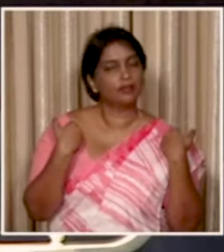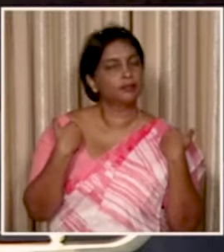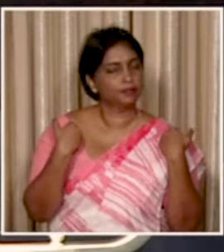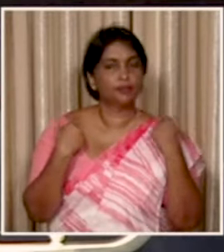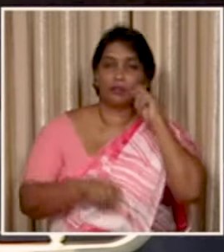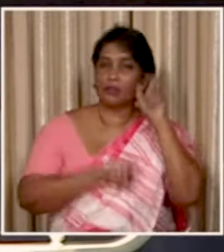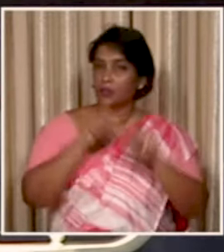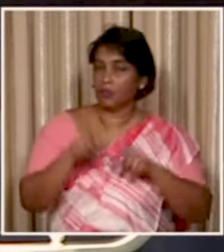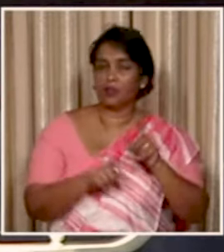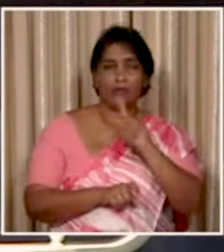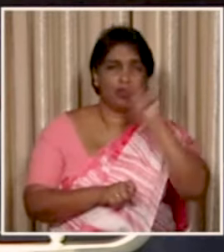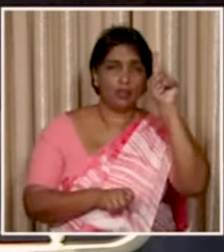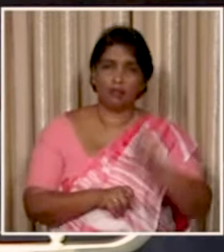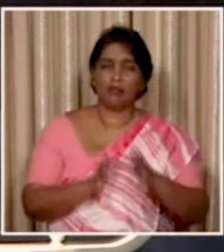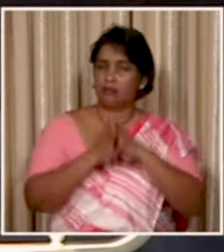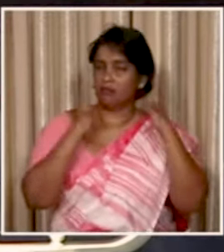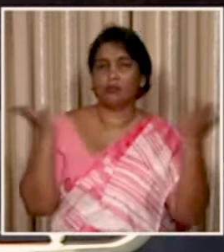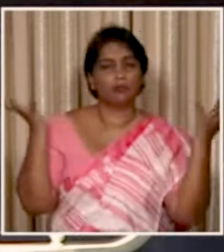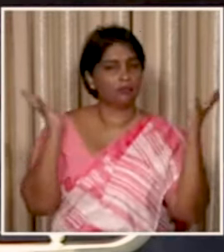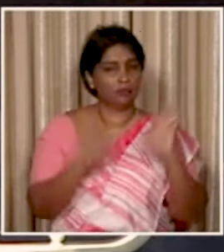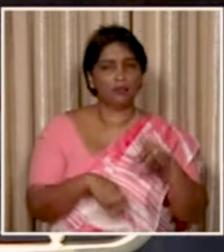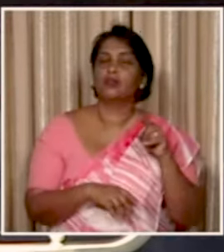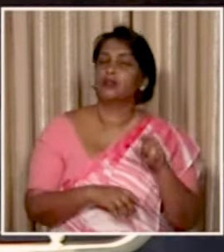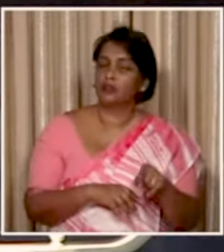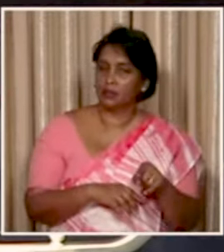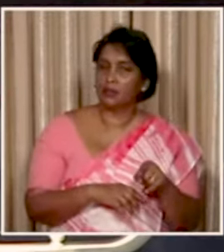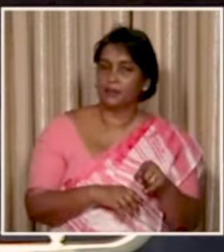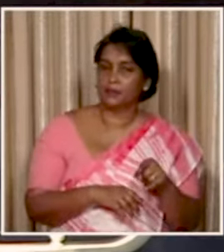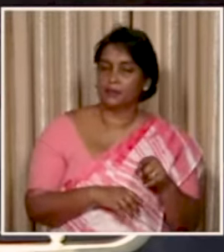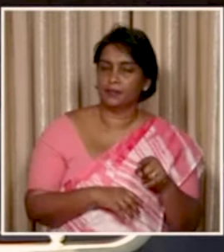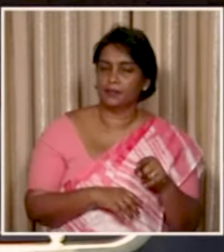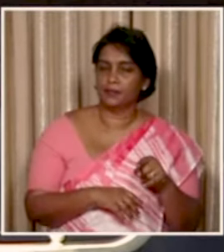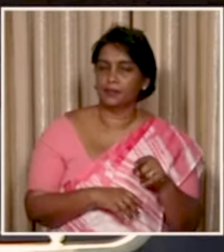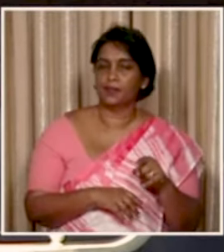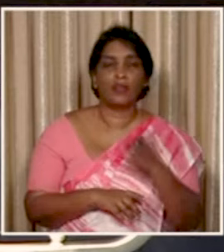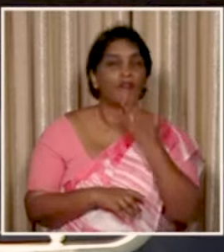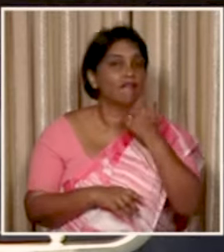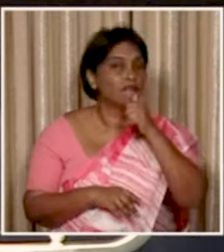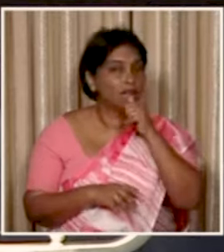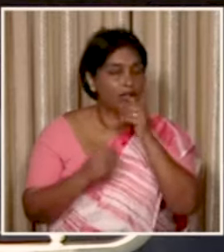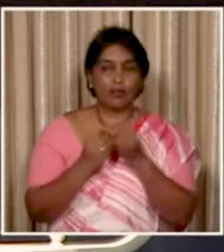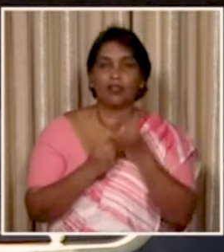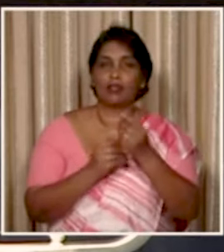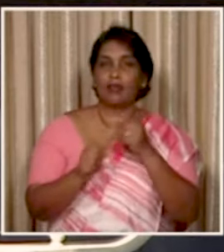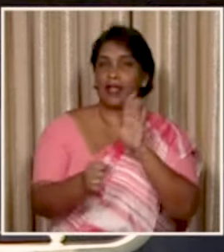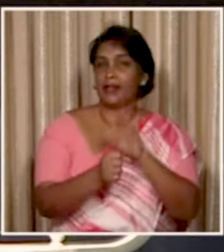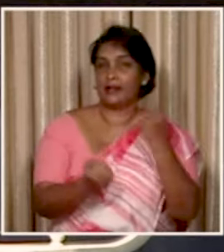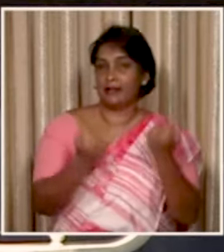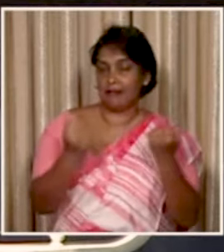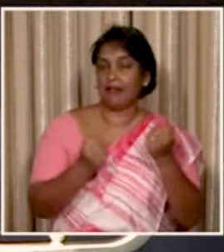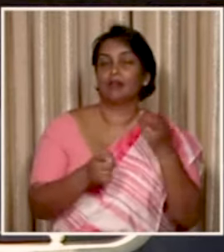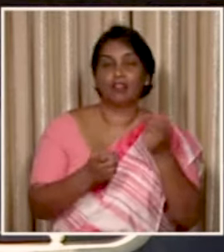தேவையை நிறைவு செய்வதற்காக ஆலய நிர்வாகத்தினால் எடுத்து வரப்பட்ட குடிதாங்கி ஏற்றிய உழவு இயந்திரத்தை போலீசார் தடுத்து நிறுத்தியிருந்தனர். அதனால் அதிக தாகம்